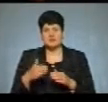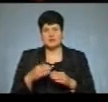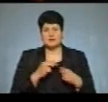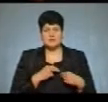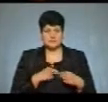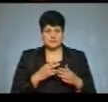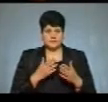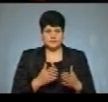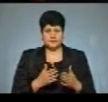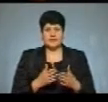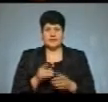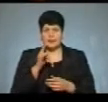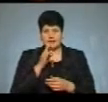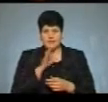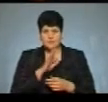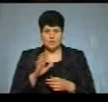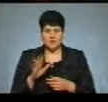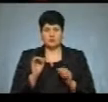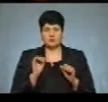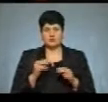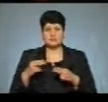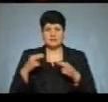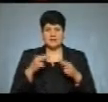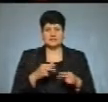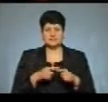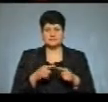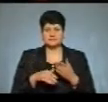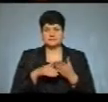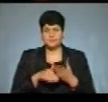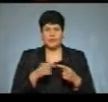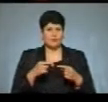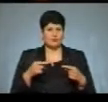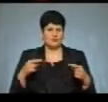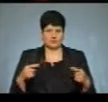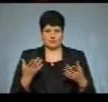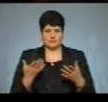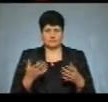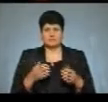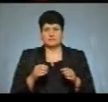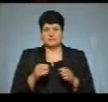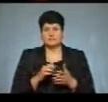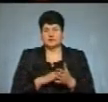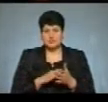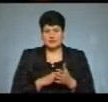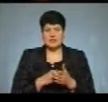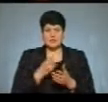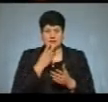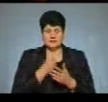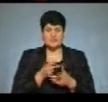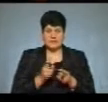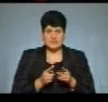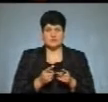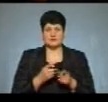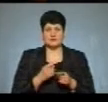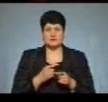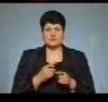звісно, досить непогано, коли може приїхати швидка по будь-якому приводу, але тим не менш, коли ми дивимося на дійсно екстрені випадки, то у нас